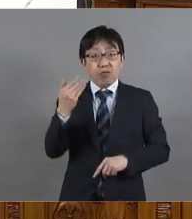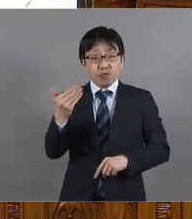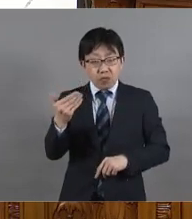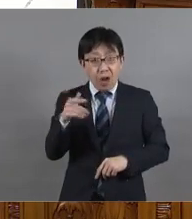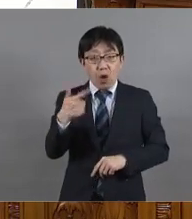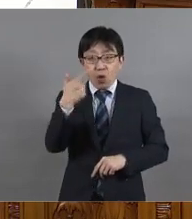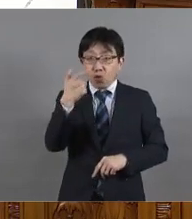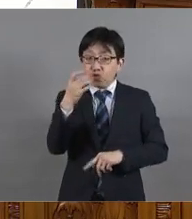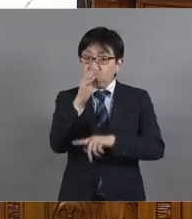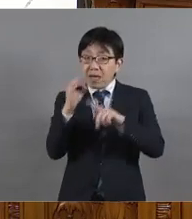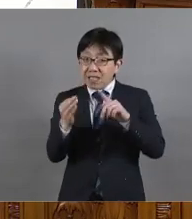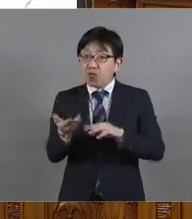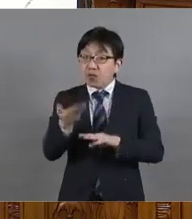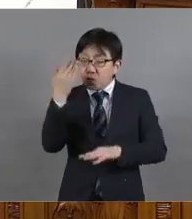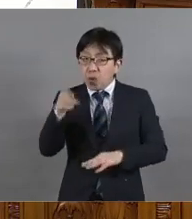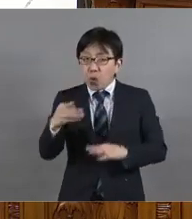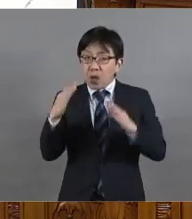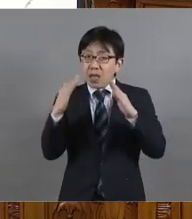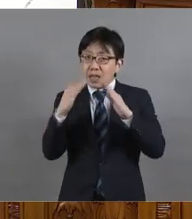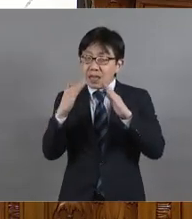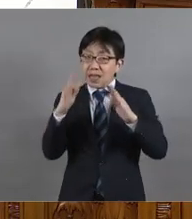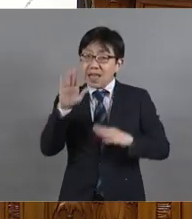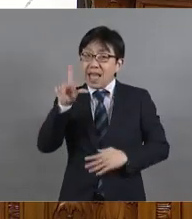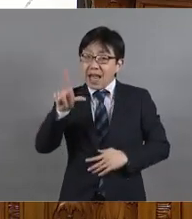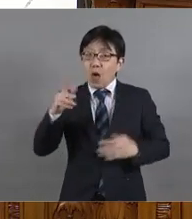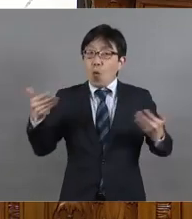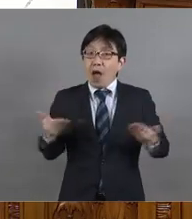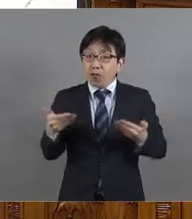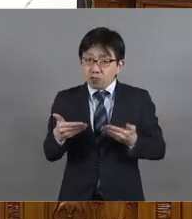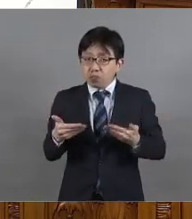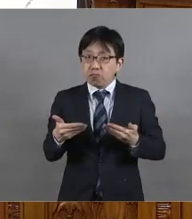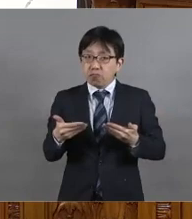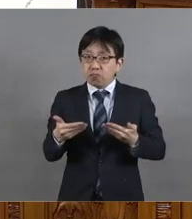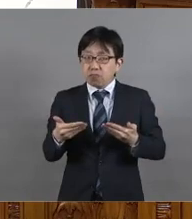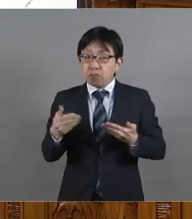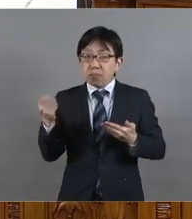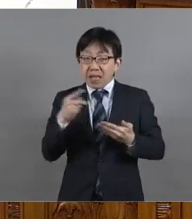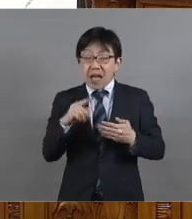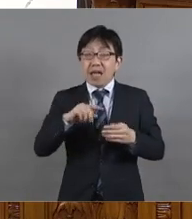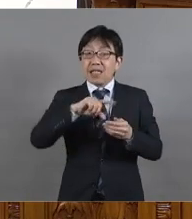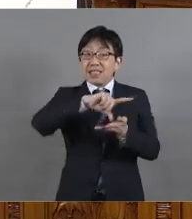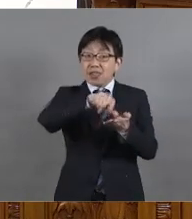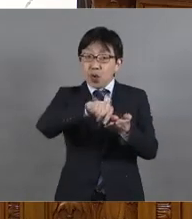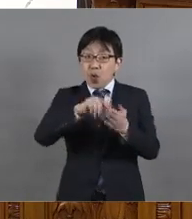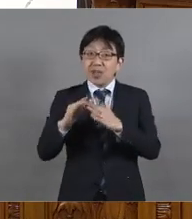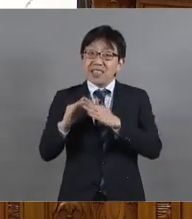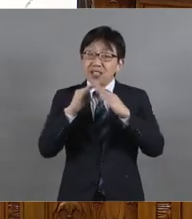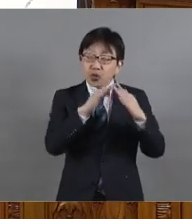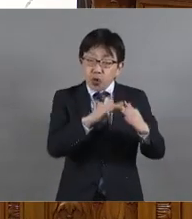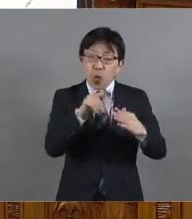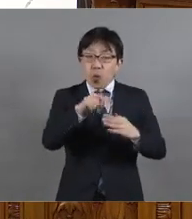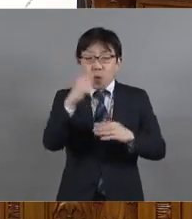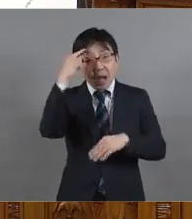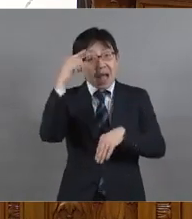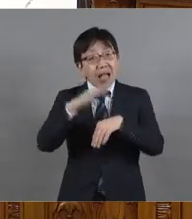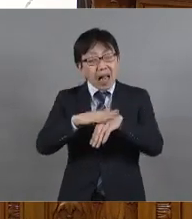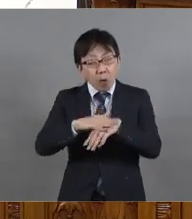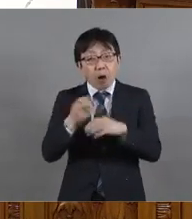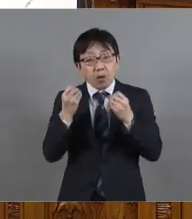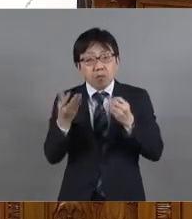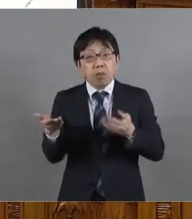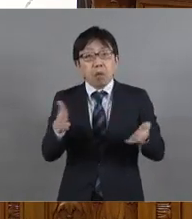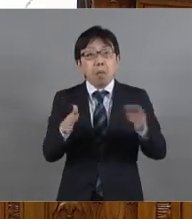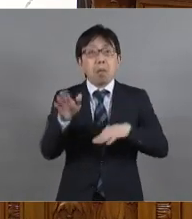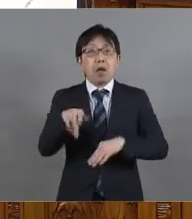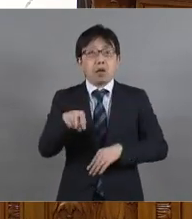テレワークを経験し地方への移住の地方への地方移住への関心も高まっています大学